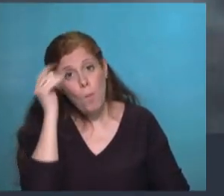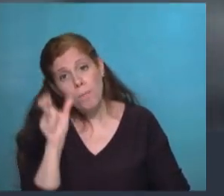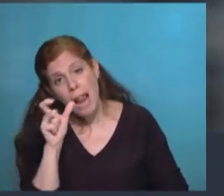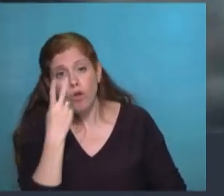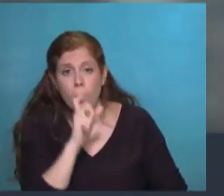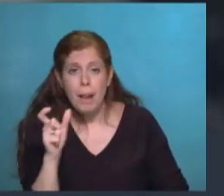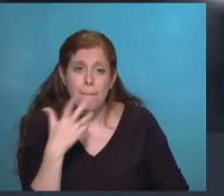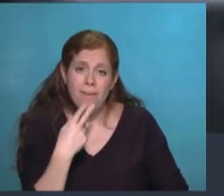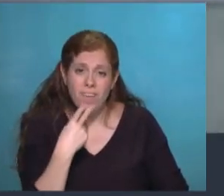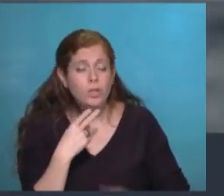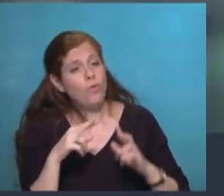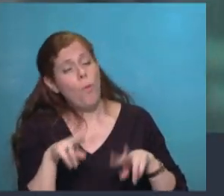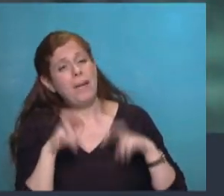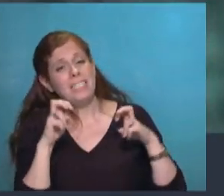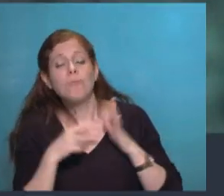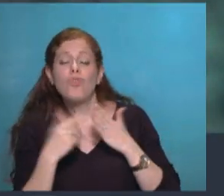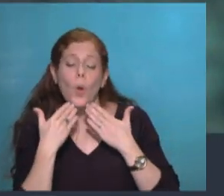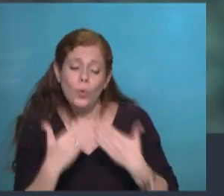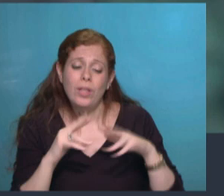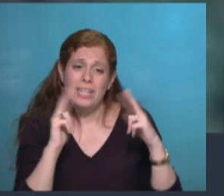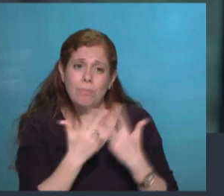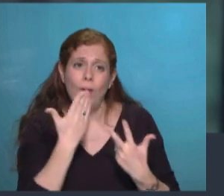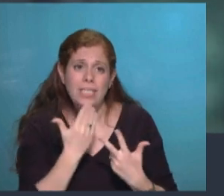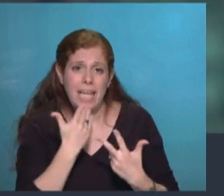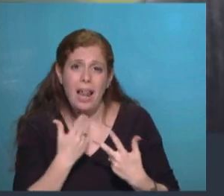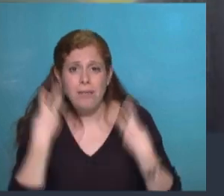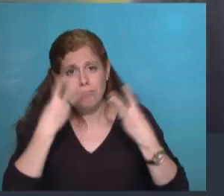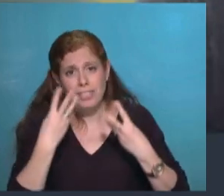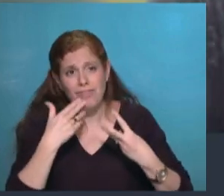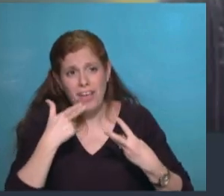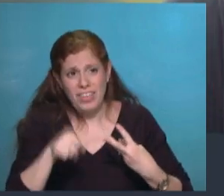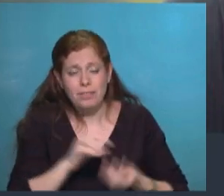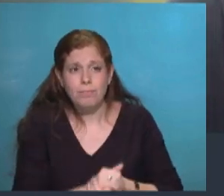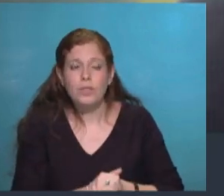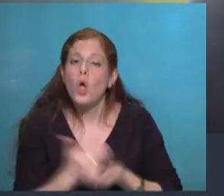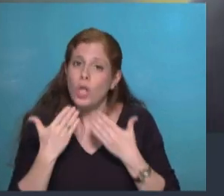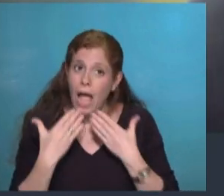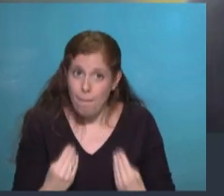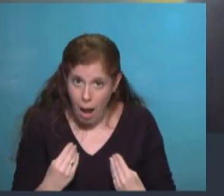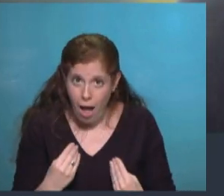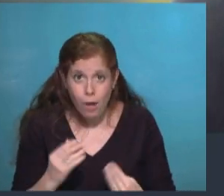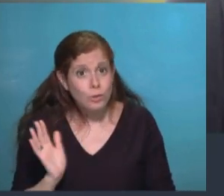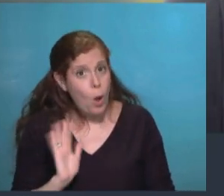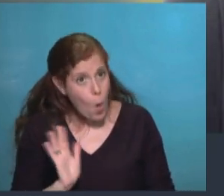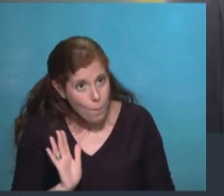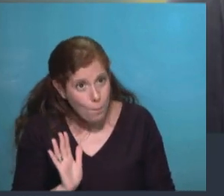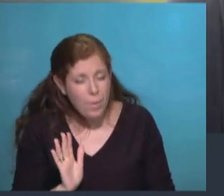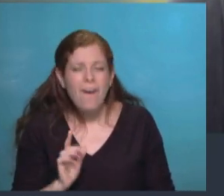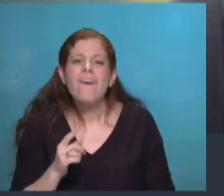מנצל את הידע שלו להודות לציבור הישראלי בשפת המקום. תודה רבה, שלום.